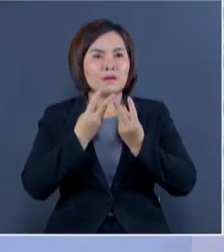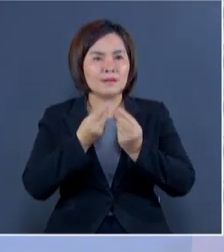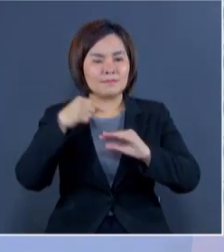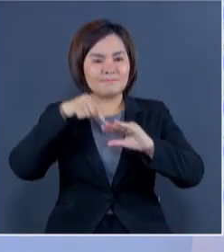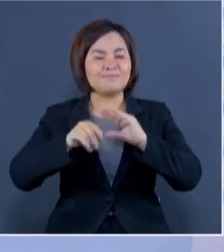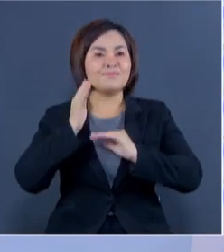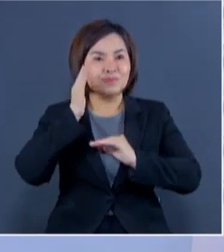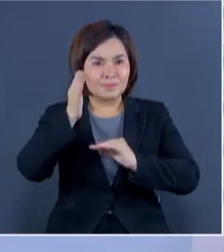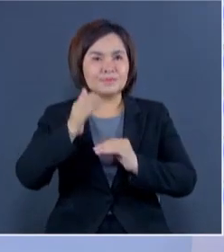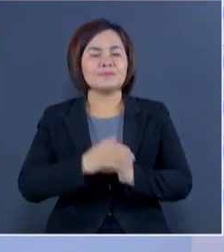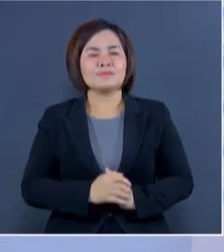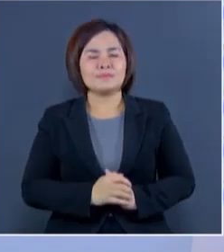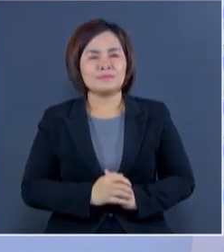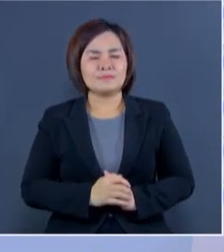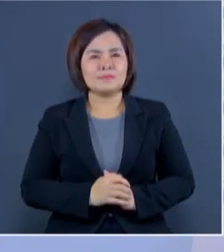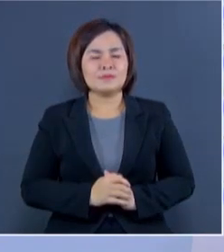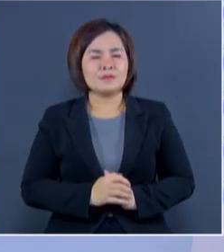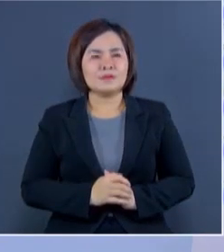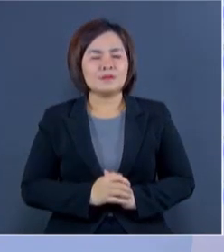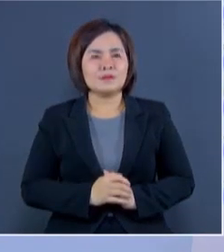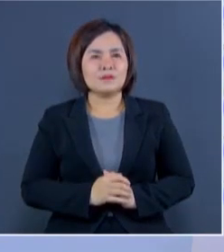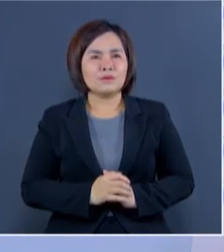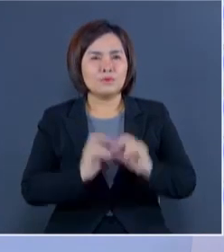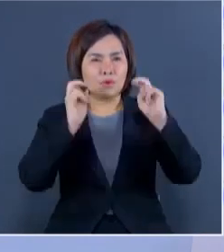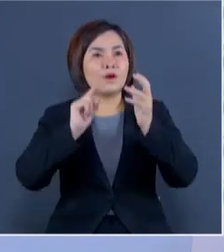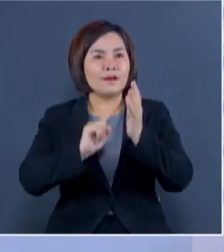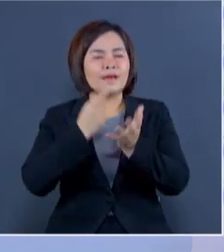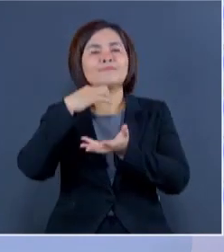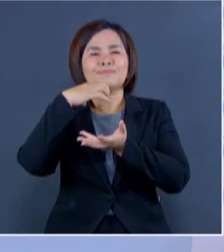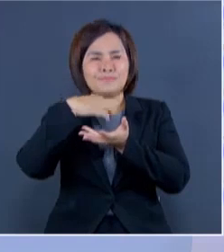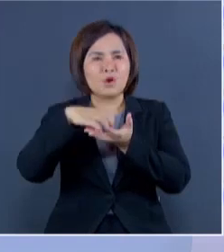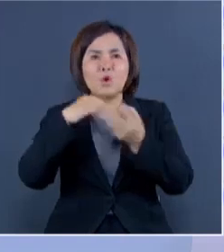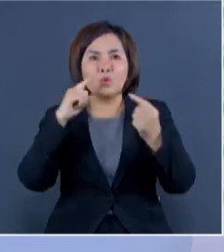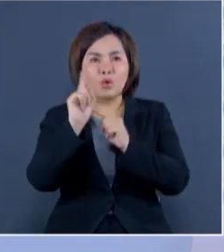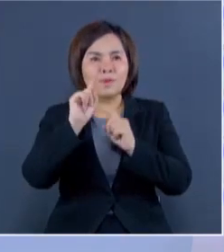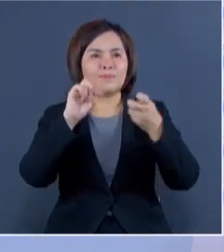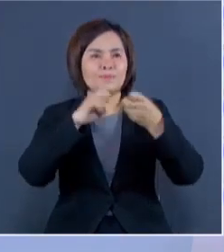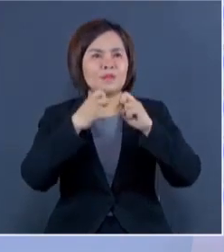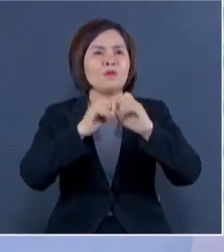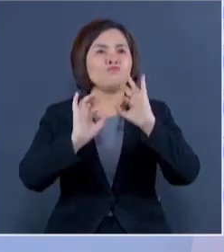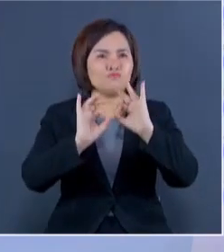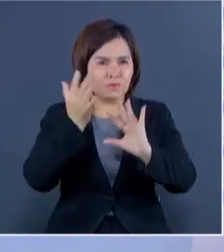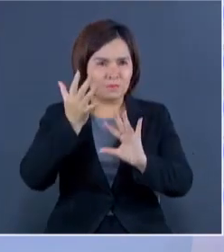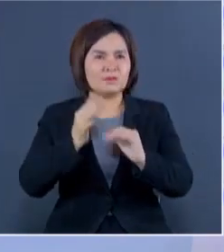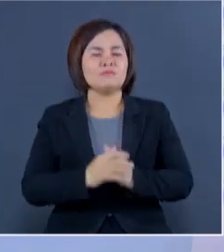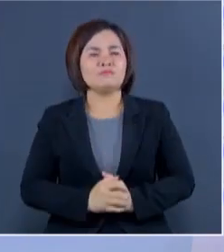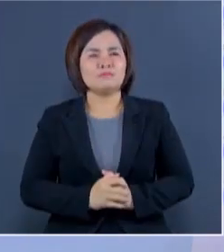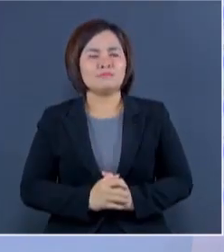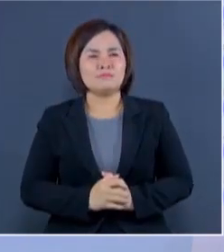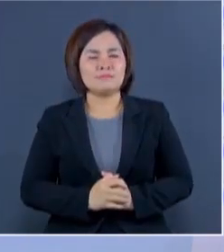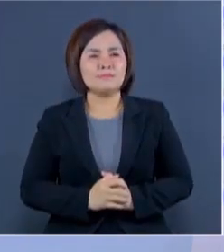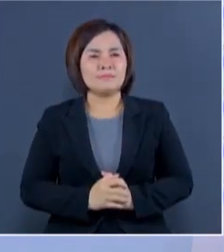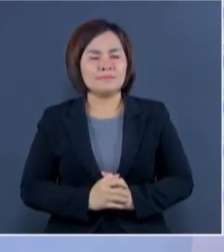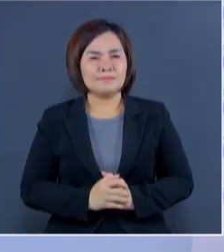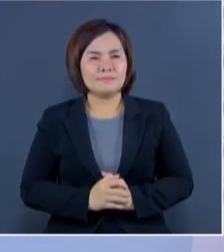ส่วนเรื่องราวอื่นๆคุณผู้ชมครับเริ่มต้นเรื่องแรกวันนี้เนี่ยพาไปดูเหตุเพลิงไหม้เป็นเหตุเพลิงไหม้บ้